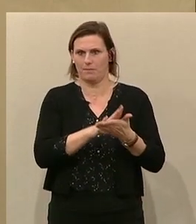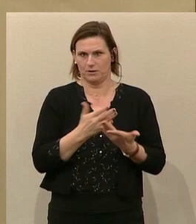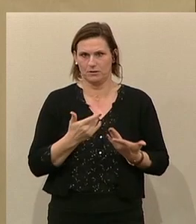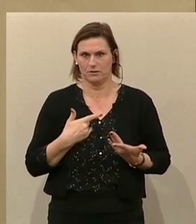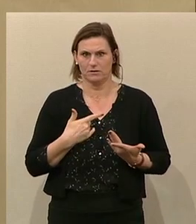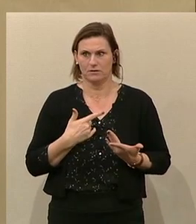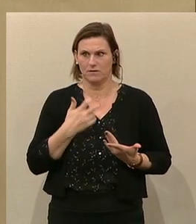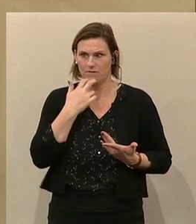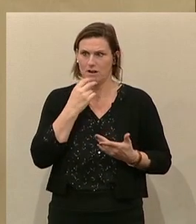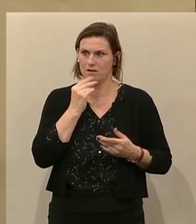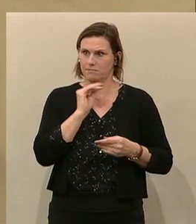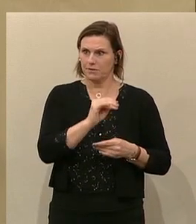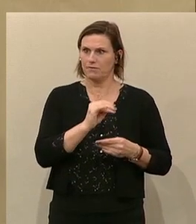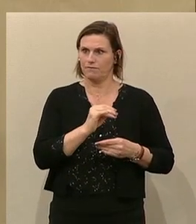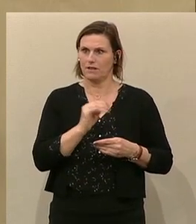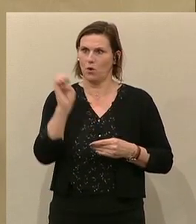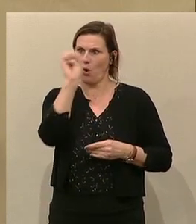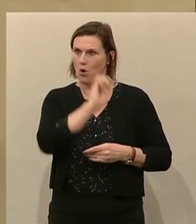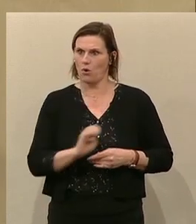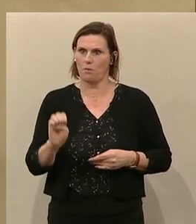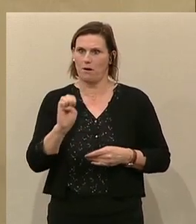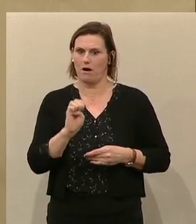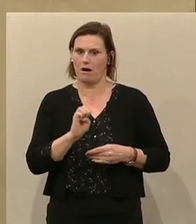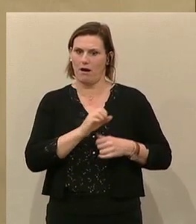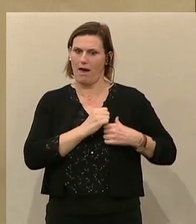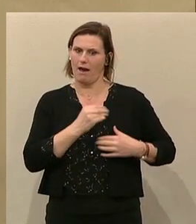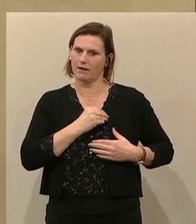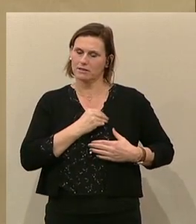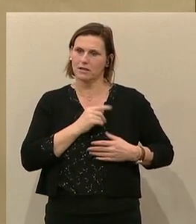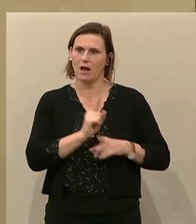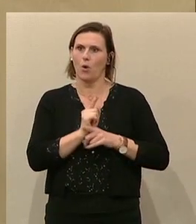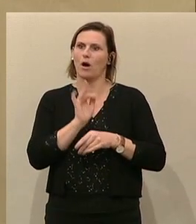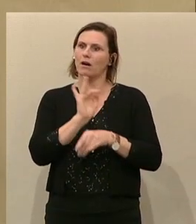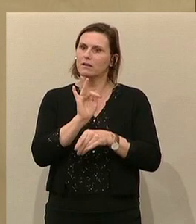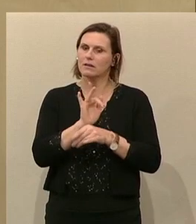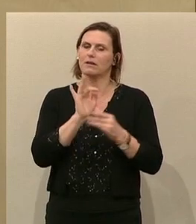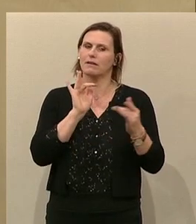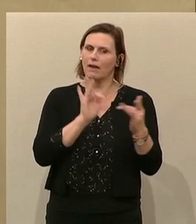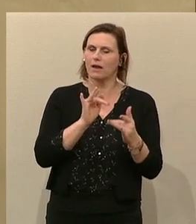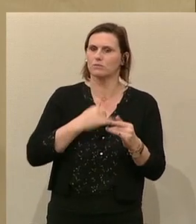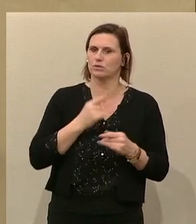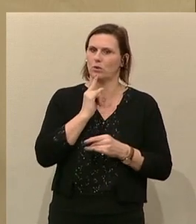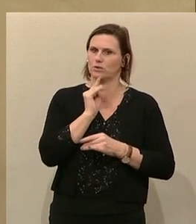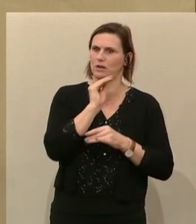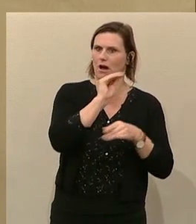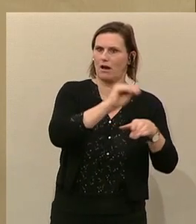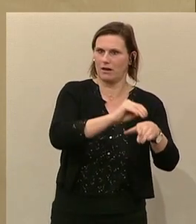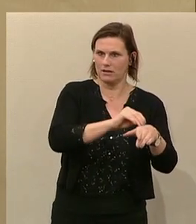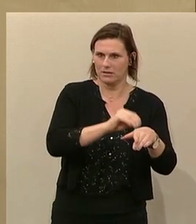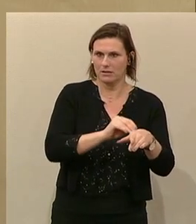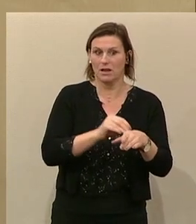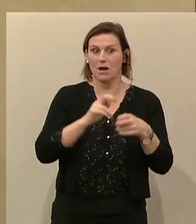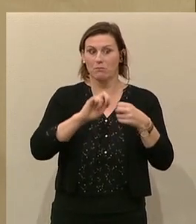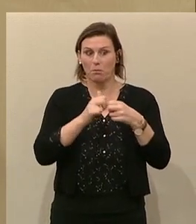Und ich sage, wer Europa im Herzen trägt, der muss auch Kritik gegenüber der Europäischen Union aussprechen. Denn nur dann, wenn man das